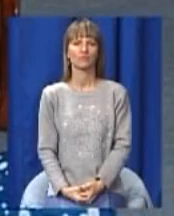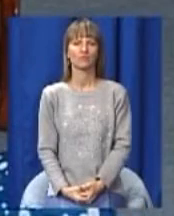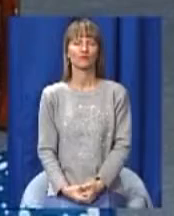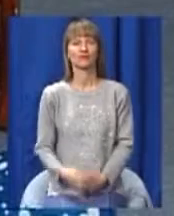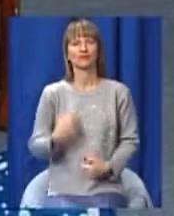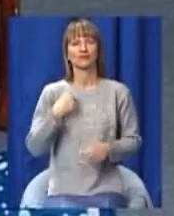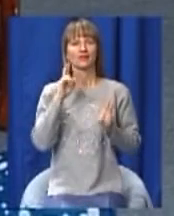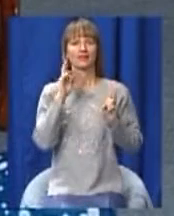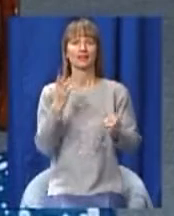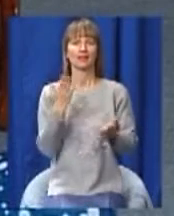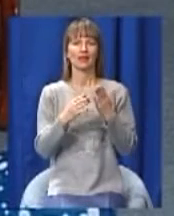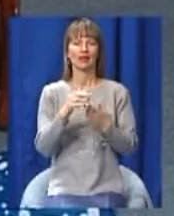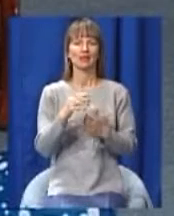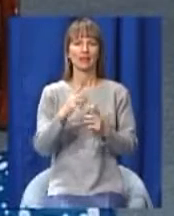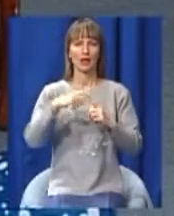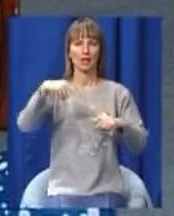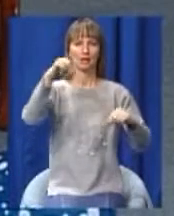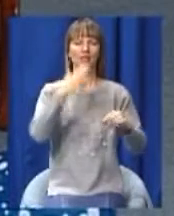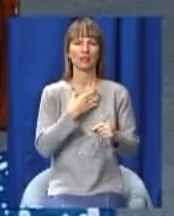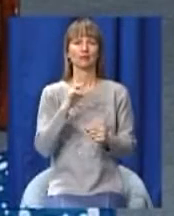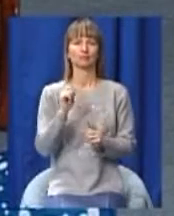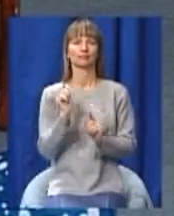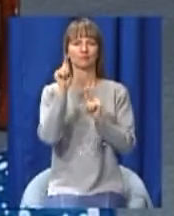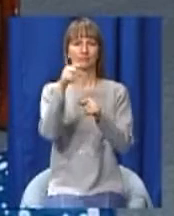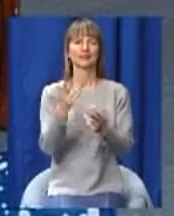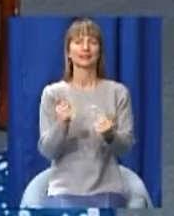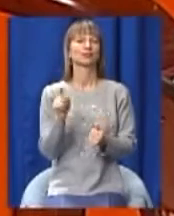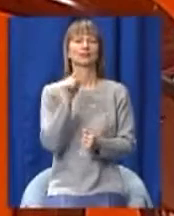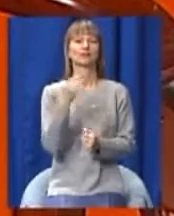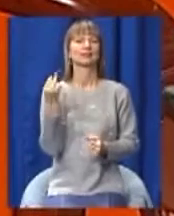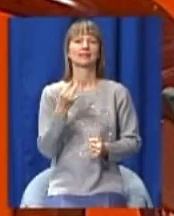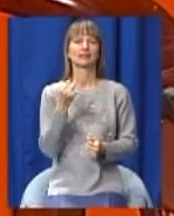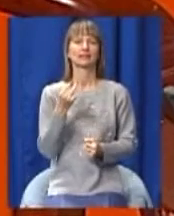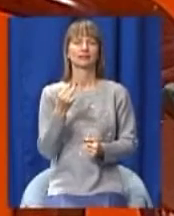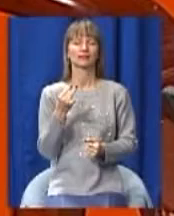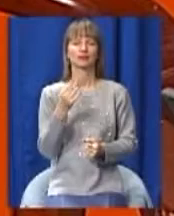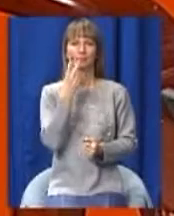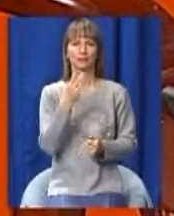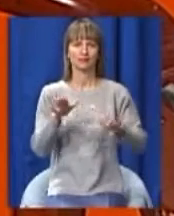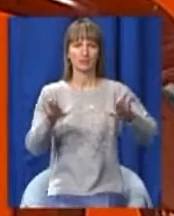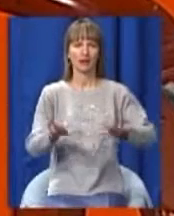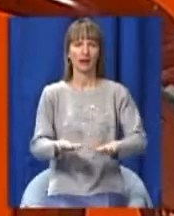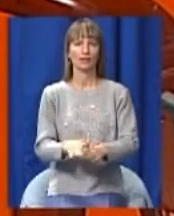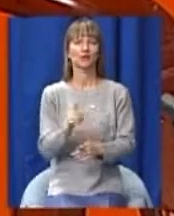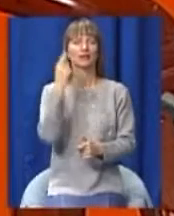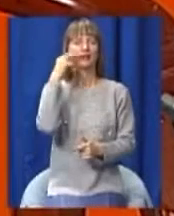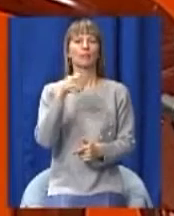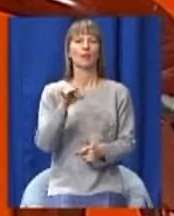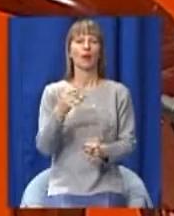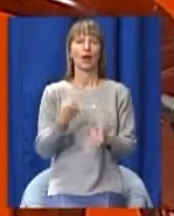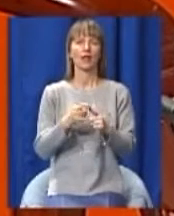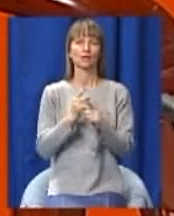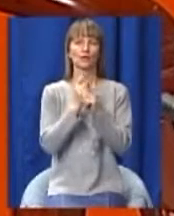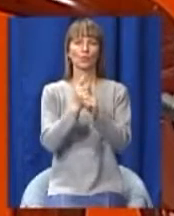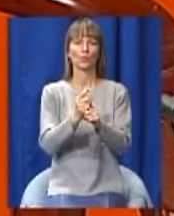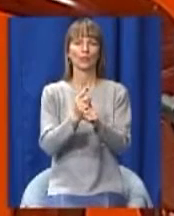Не знаю. На місяць полетіла б на наш супутник? Да. А що там цікавого на місяці? Кратери подивилися? Що ти знаєш про цей супутник